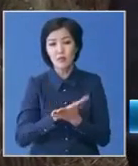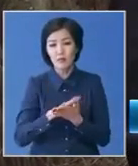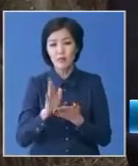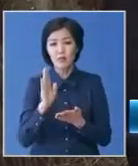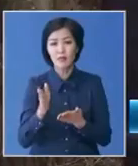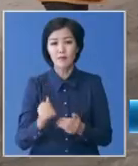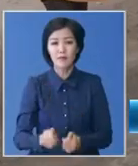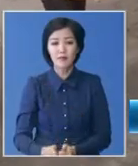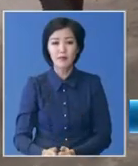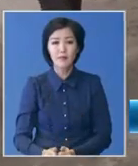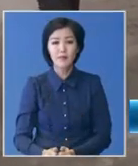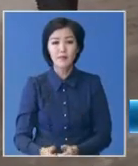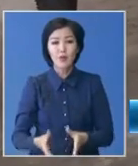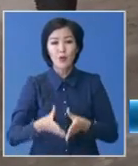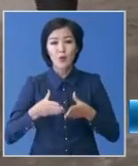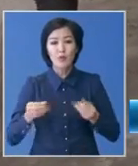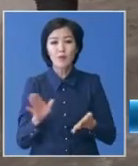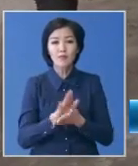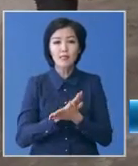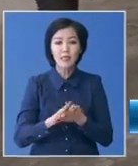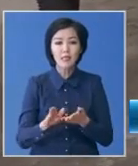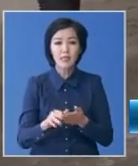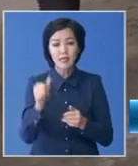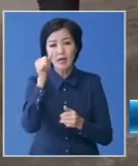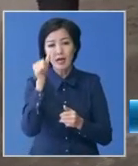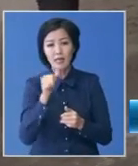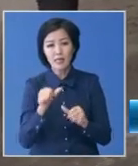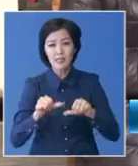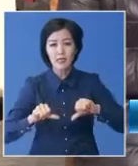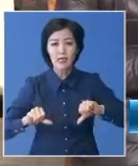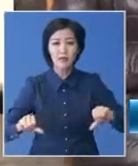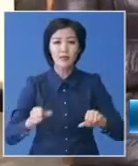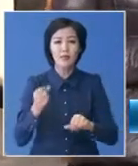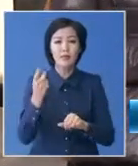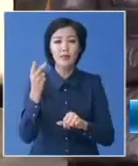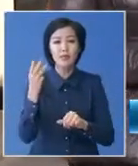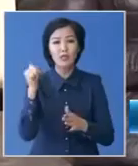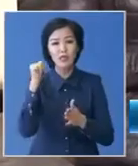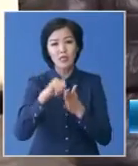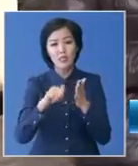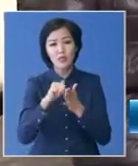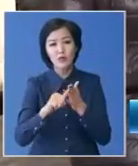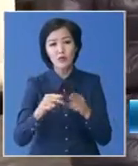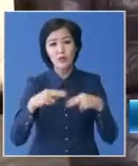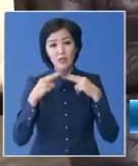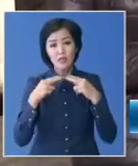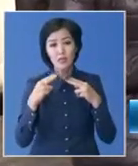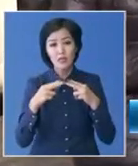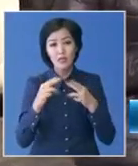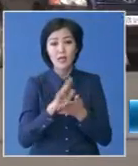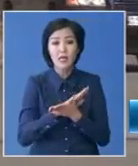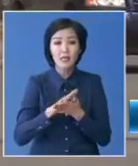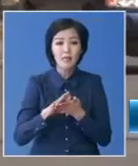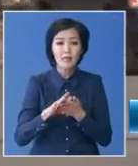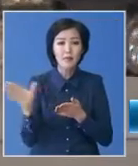тазартамыз. Көктемгі санитарлық тазалық айлығы кезінде комиссия тарапынан жасалған ескертулер бұл жолы ескерілген. Тазалық сақшылары